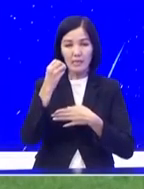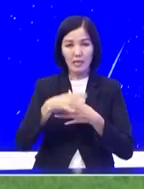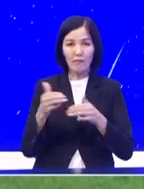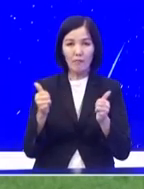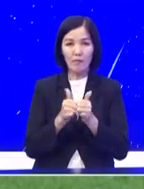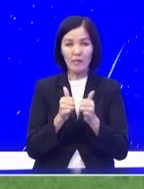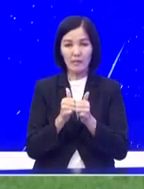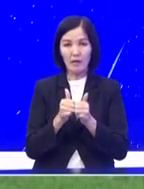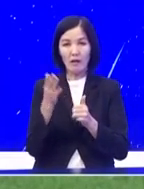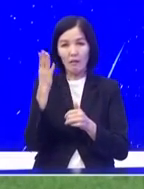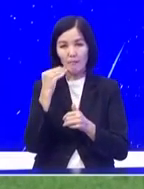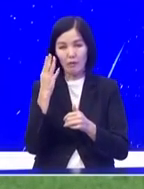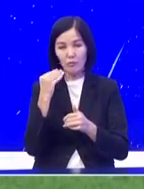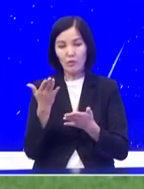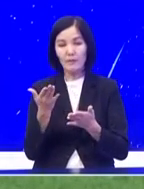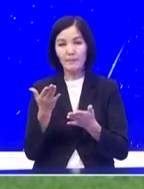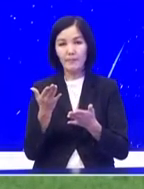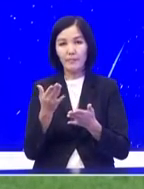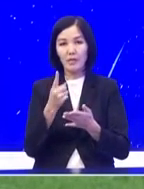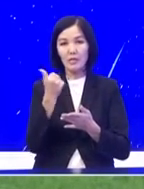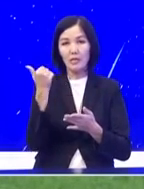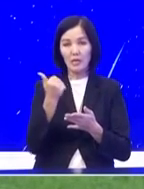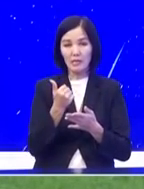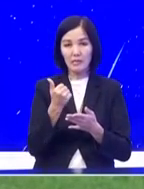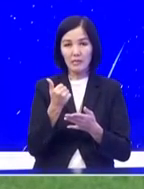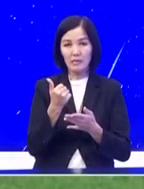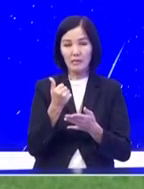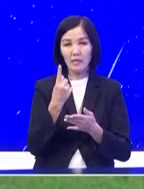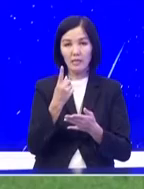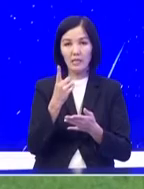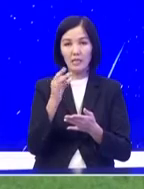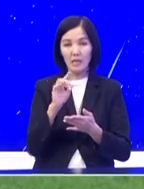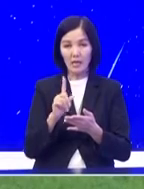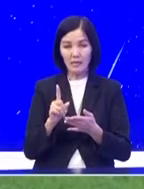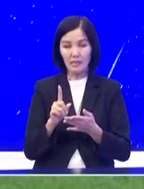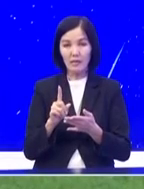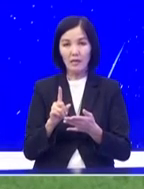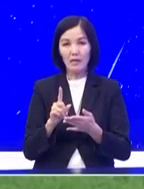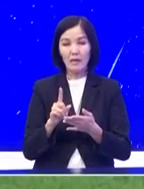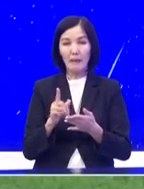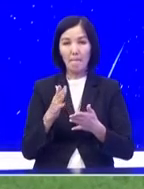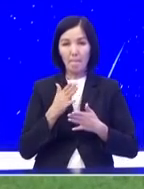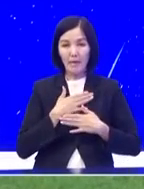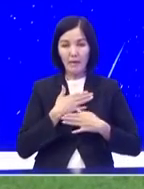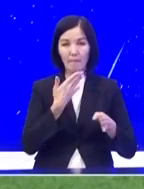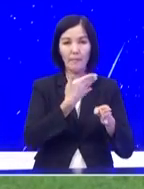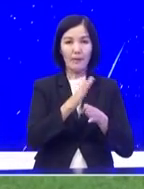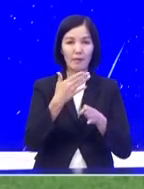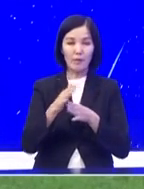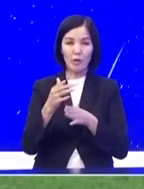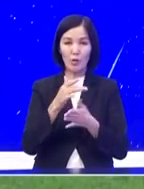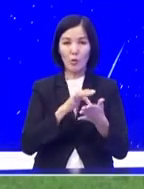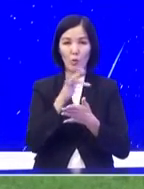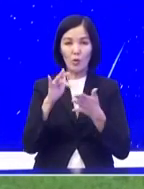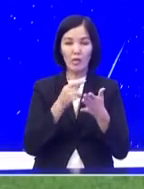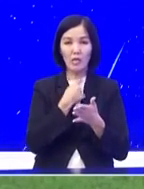Алматой. Раз в неделю. Развозим мы товар в аптечные учреждения города